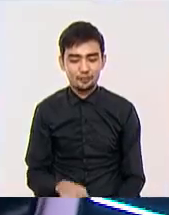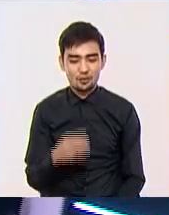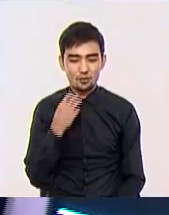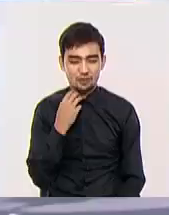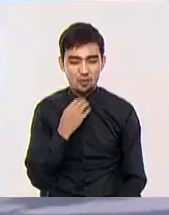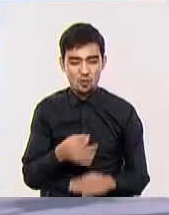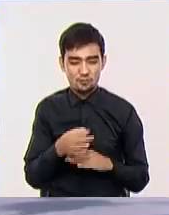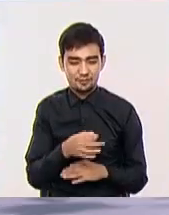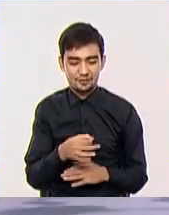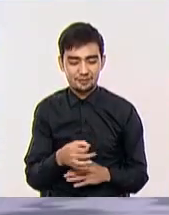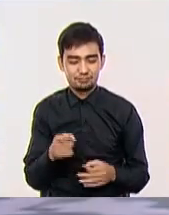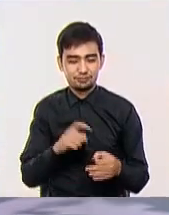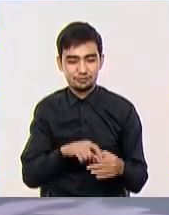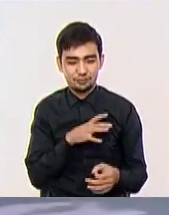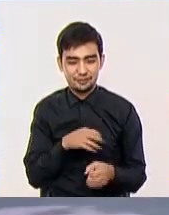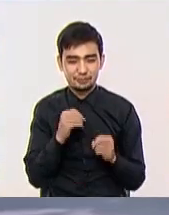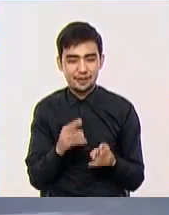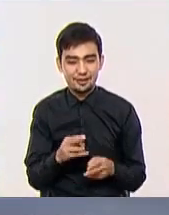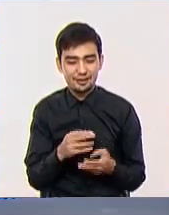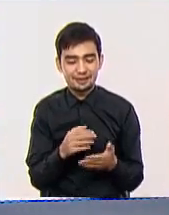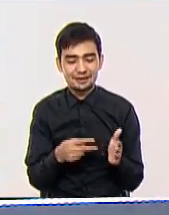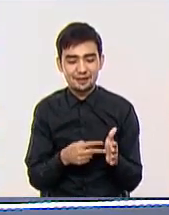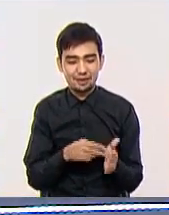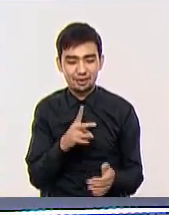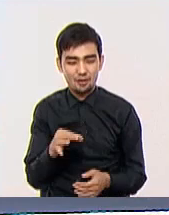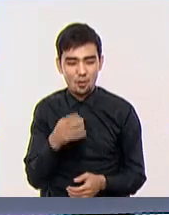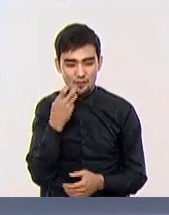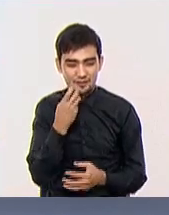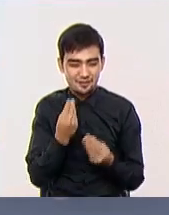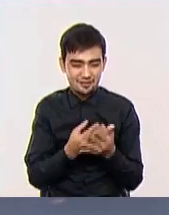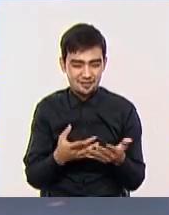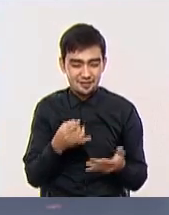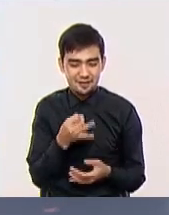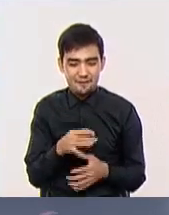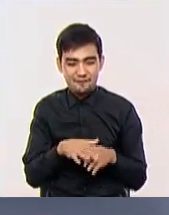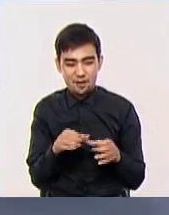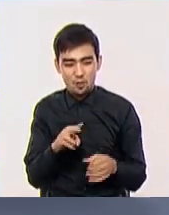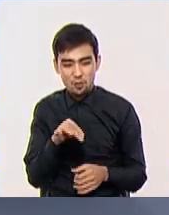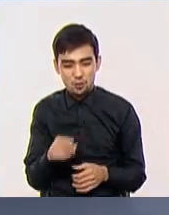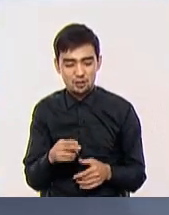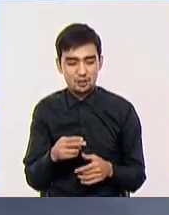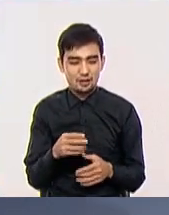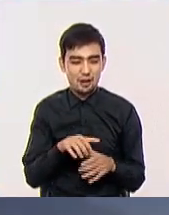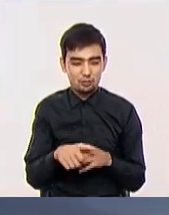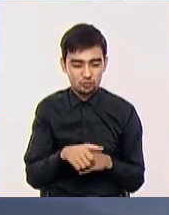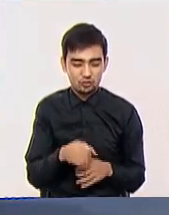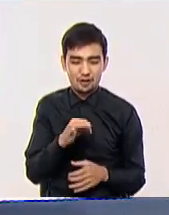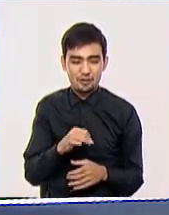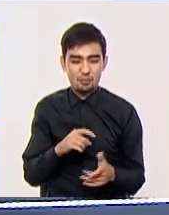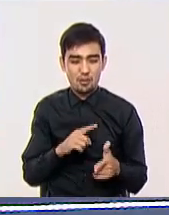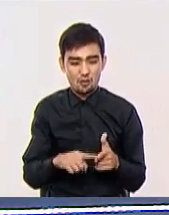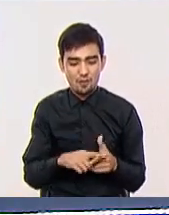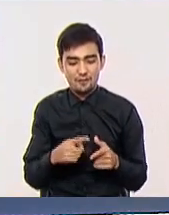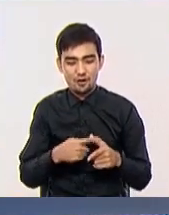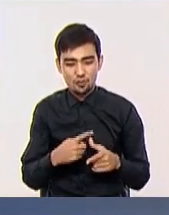Кустанайской области установили предельные цены на овощи. Под контроль власти взяли стоимость лука, капусты, моркови и